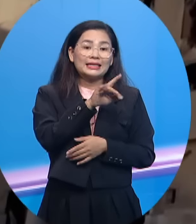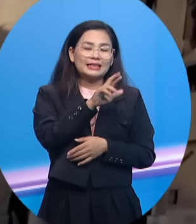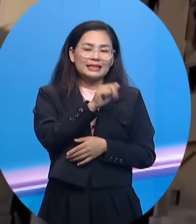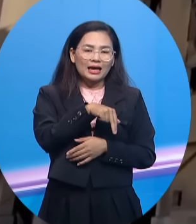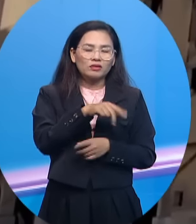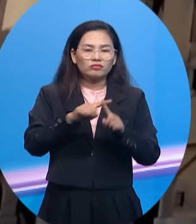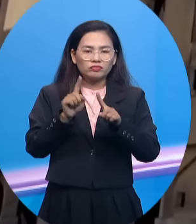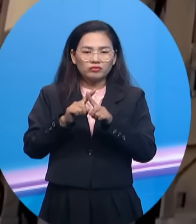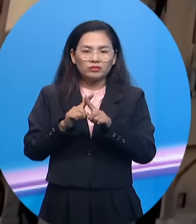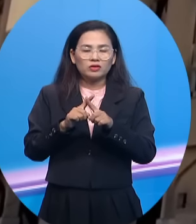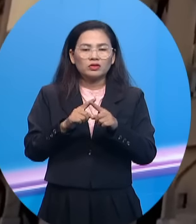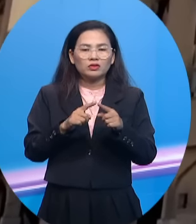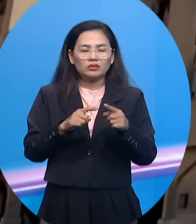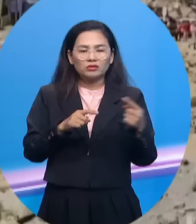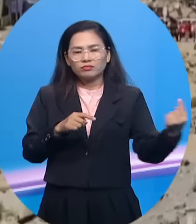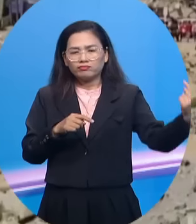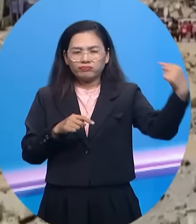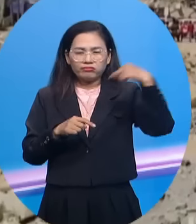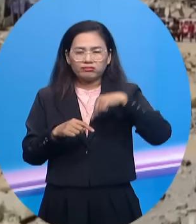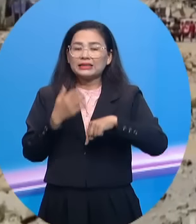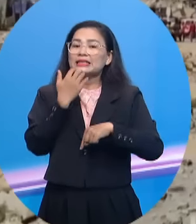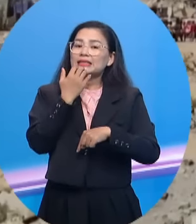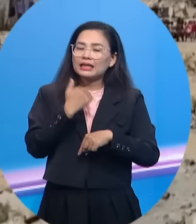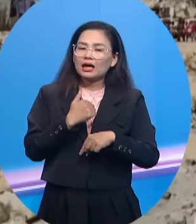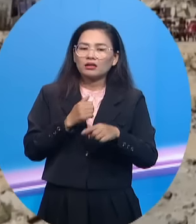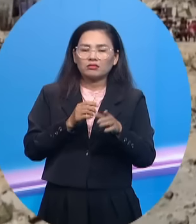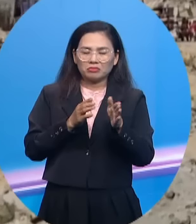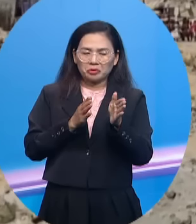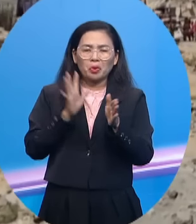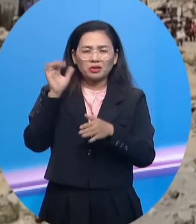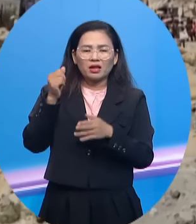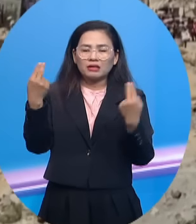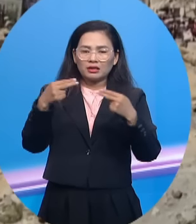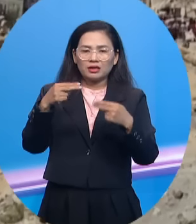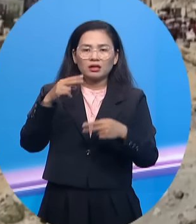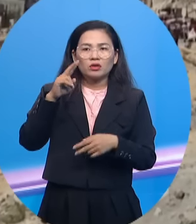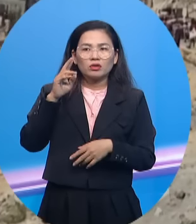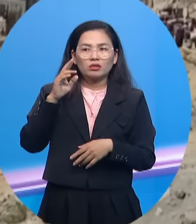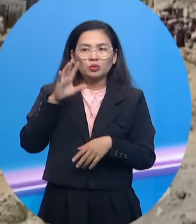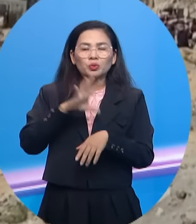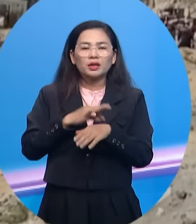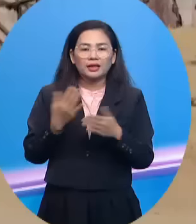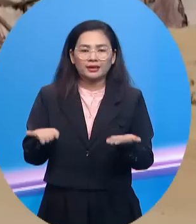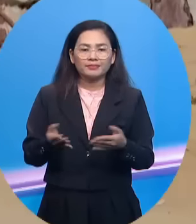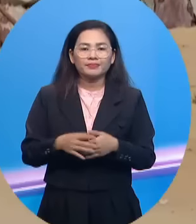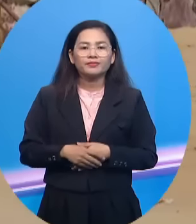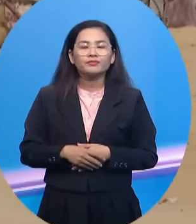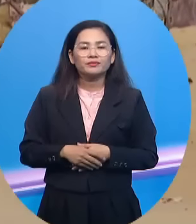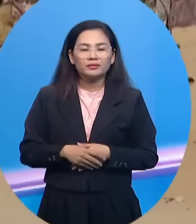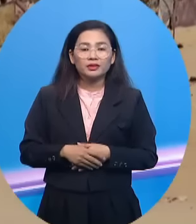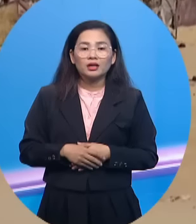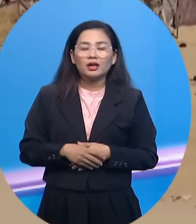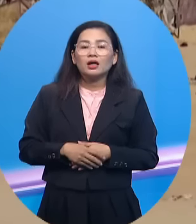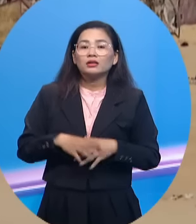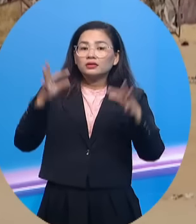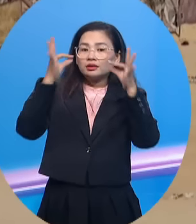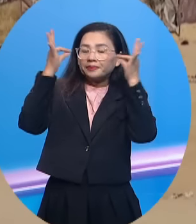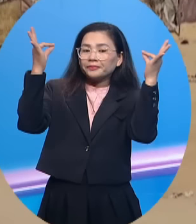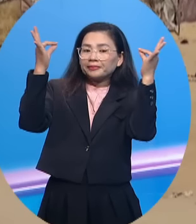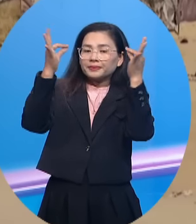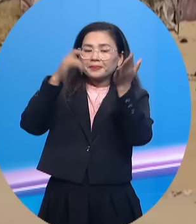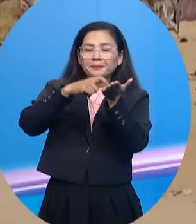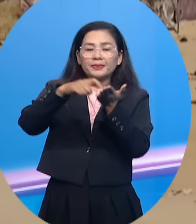các lực lượng vũ trang Hồi giáo nhằm vào Israel có thể diễn ra trong vòng 24 giờ. Cùng ngày, Tổng thống Mỹ Joe Biden đã có